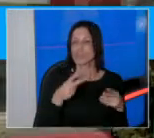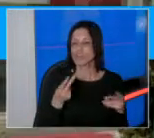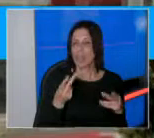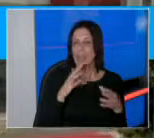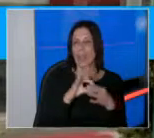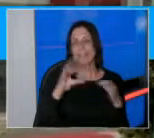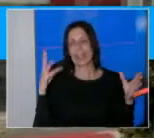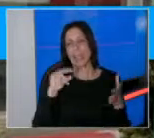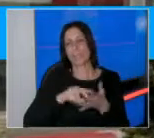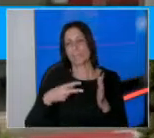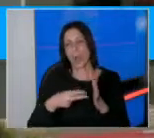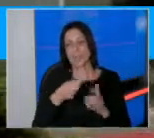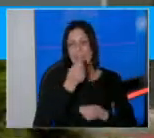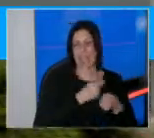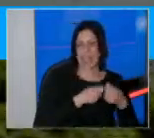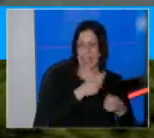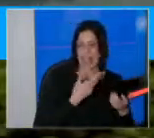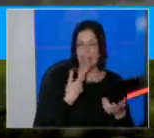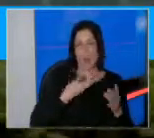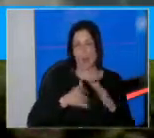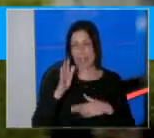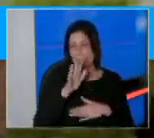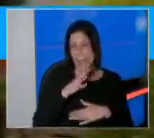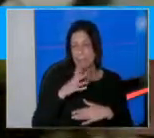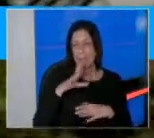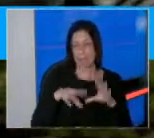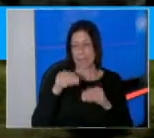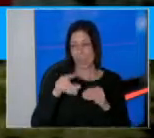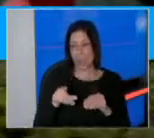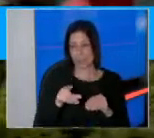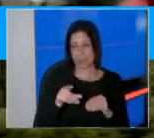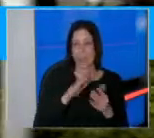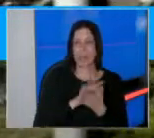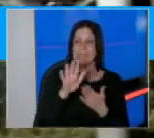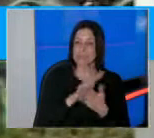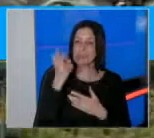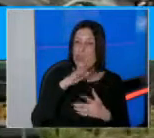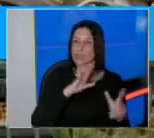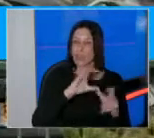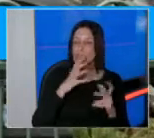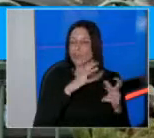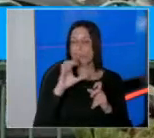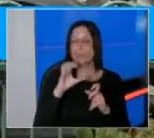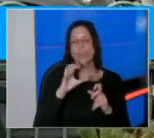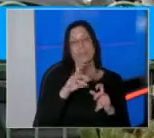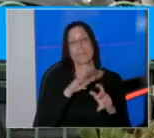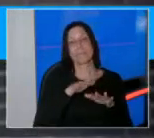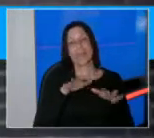בין הפוליטיקה לבין הכלכלה. אם הולכים למערכת בחירות, לבזבז עוד 700-800 מיליון